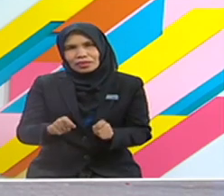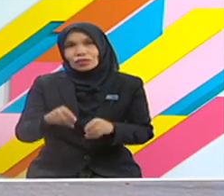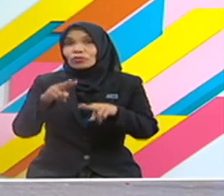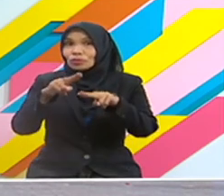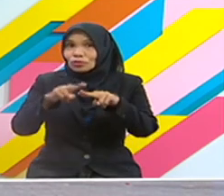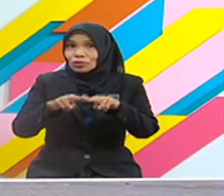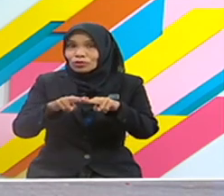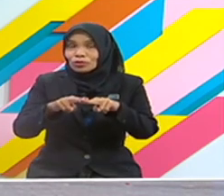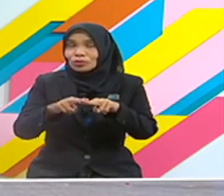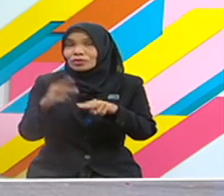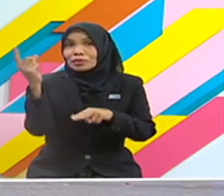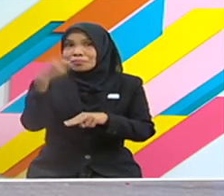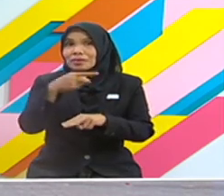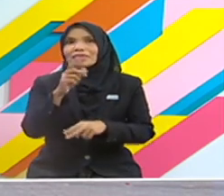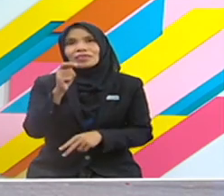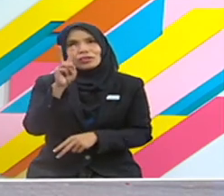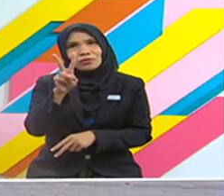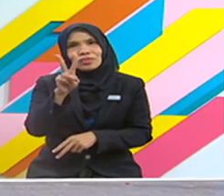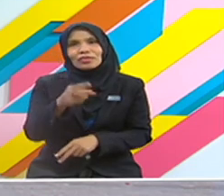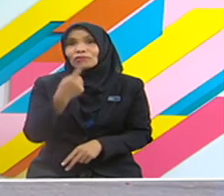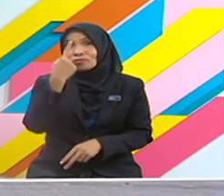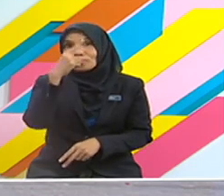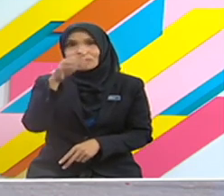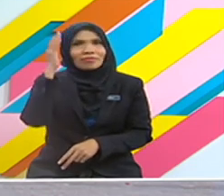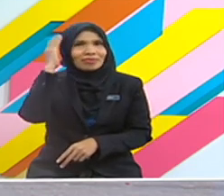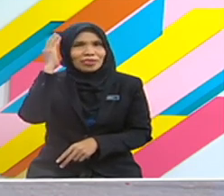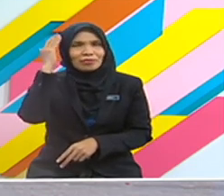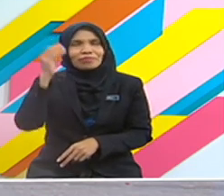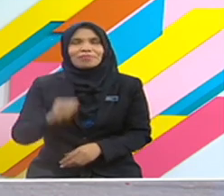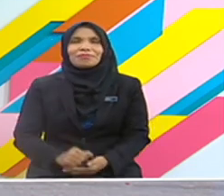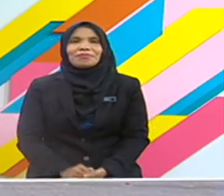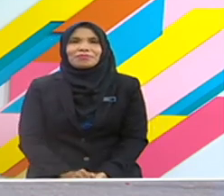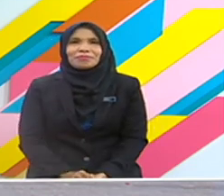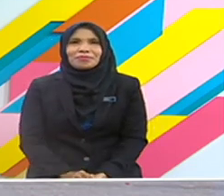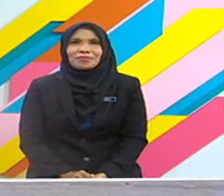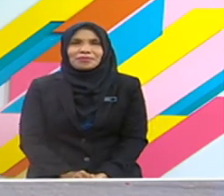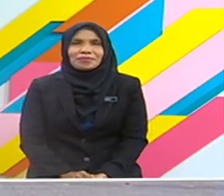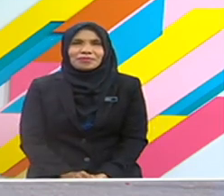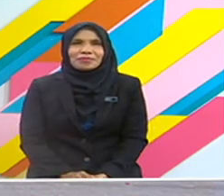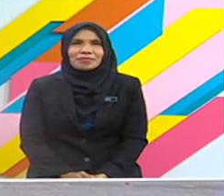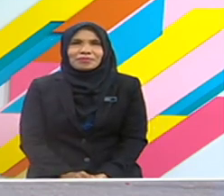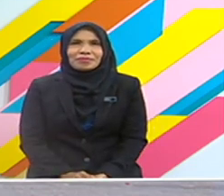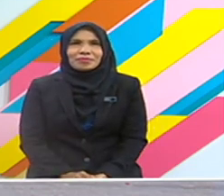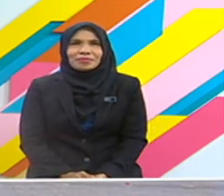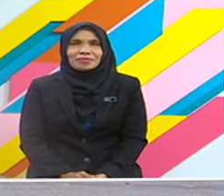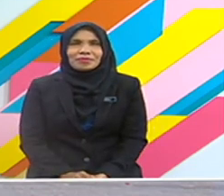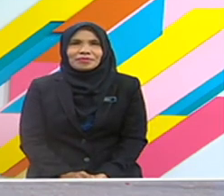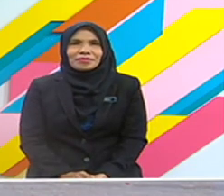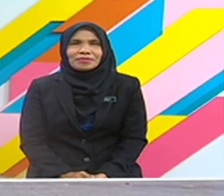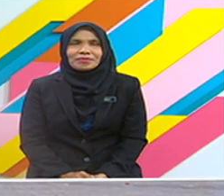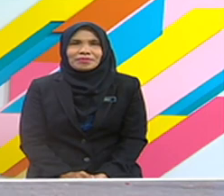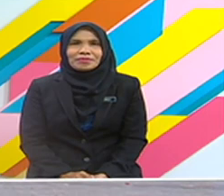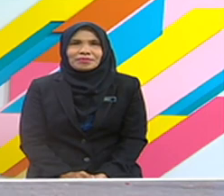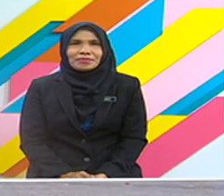juga Cikgu Suhaila, Cikgu Syaira untuk sama-sama kita ikuti kelas pembelajaran seketika